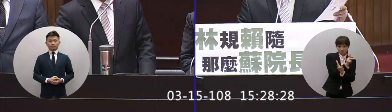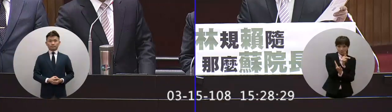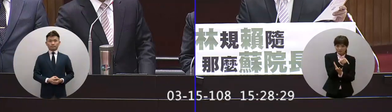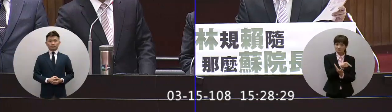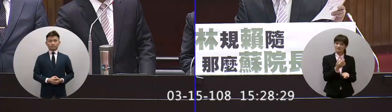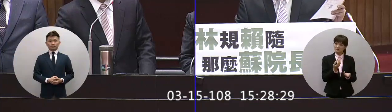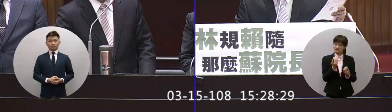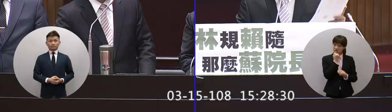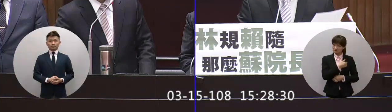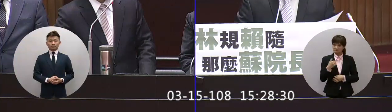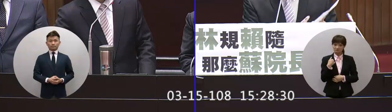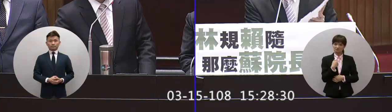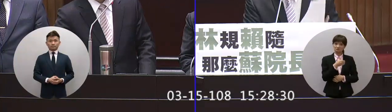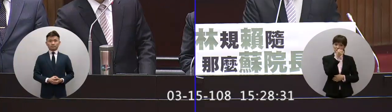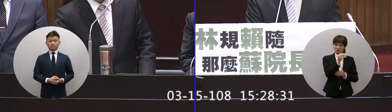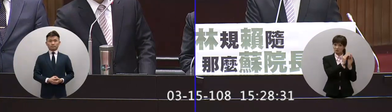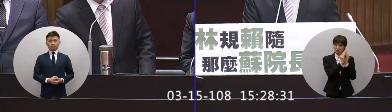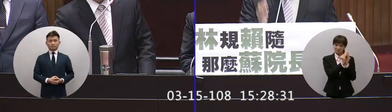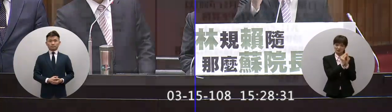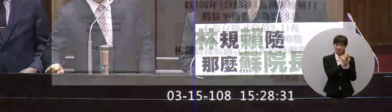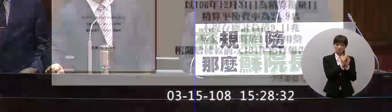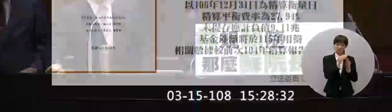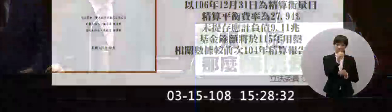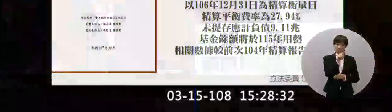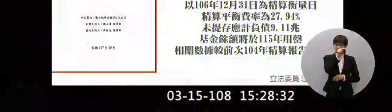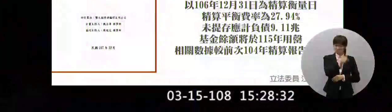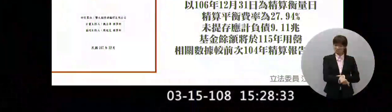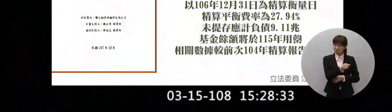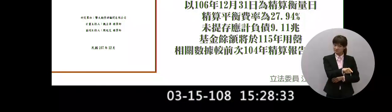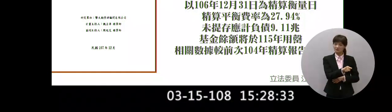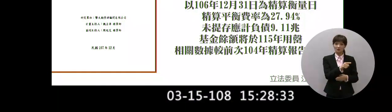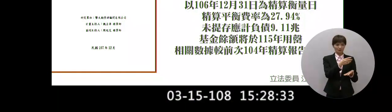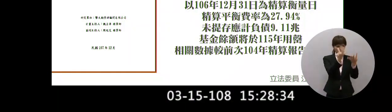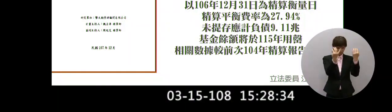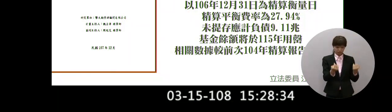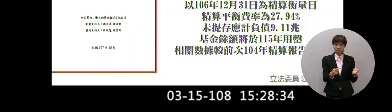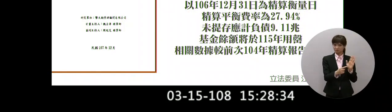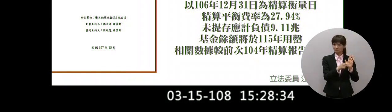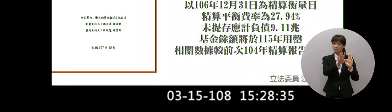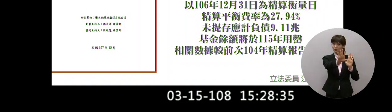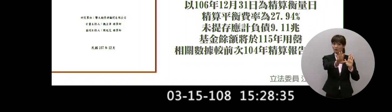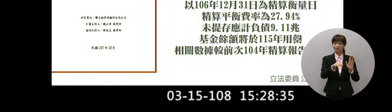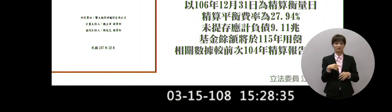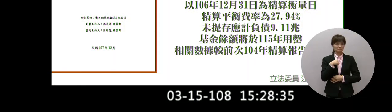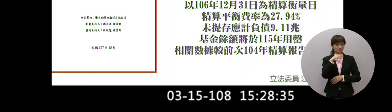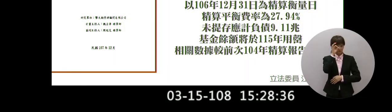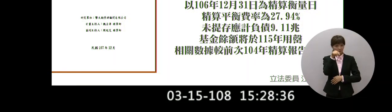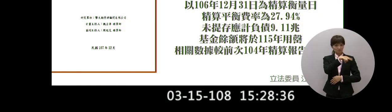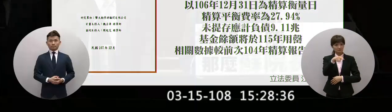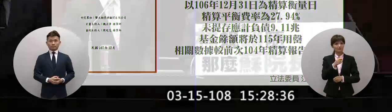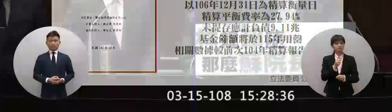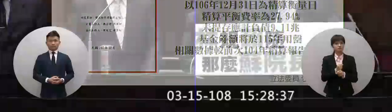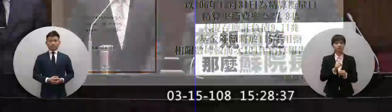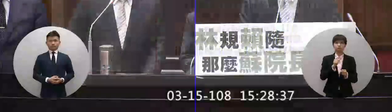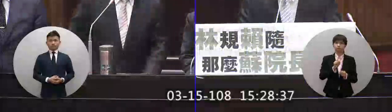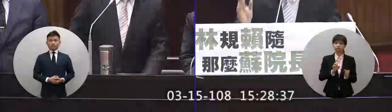孳息的，你要有9兆1呀、啊，数据都有，现在就看你们怎么做啊。那我今天来质询还没有能够